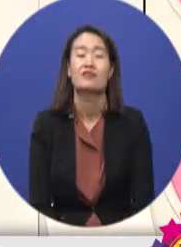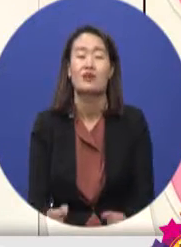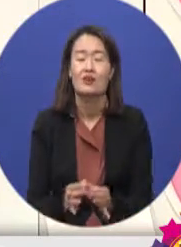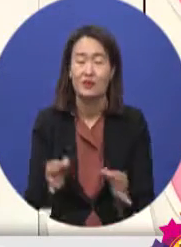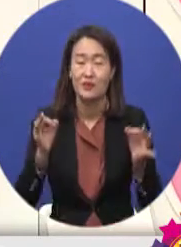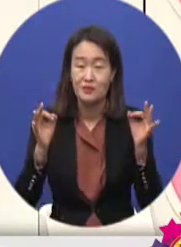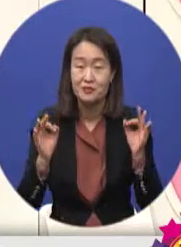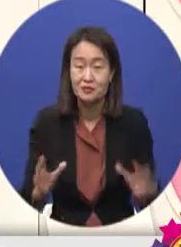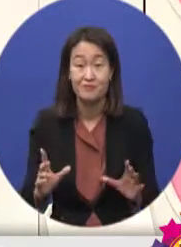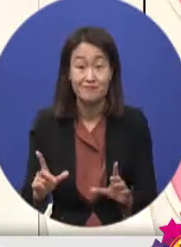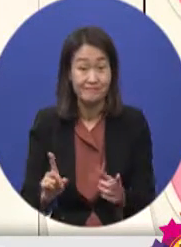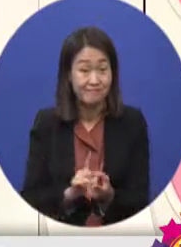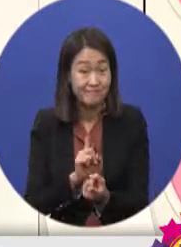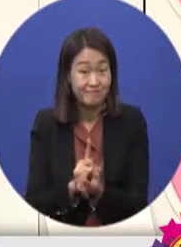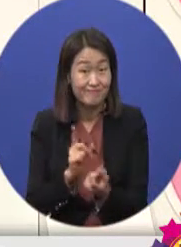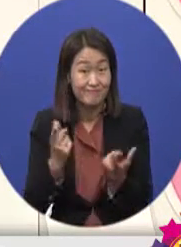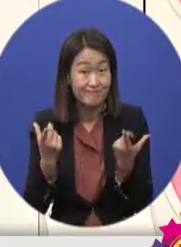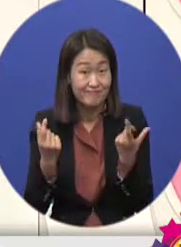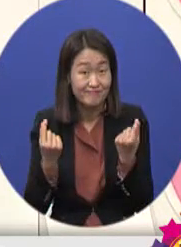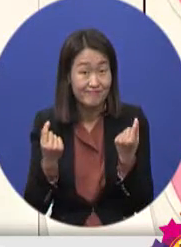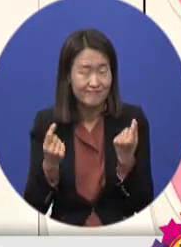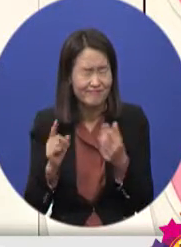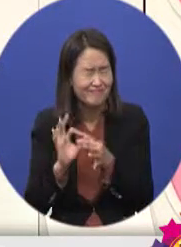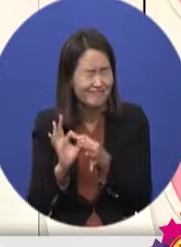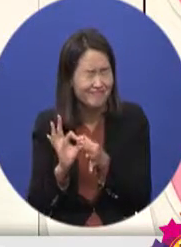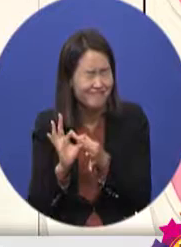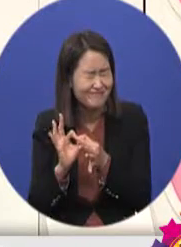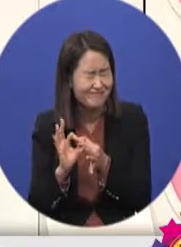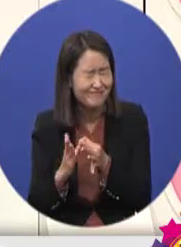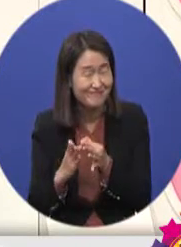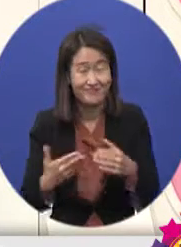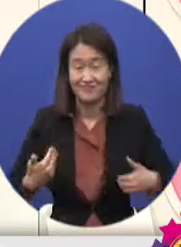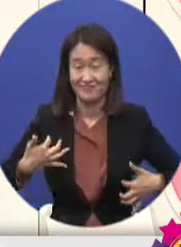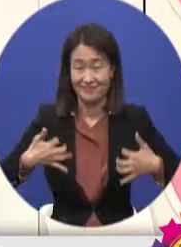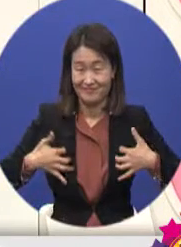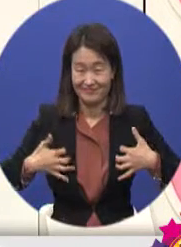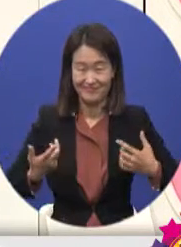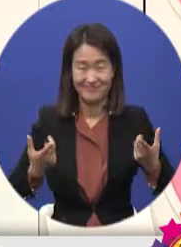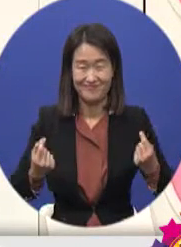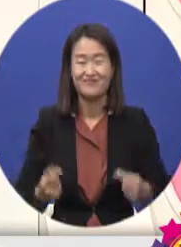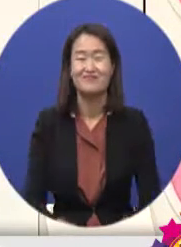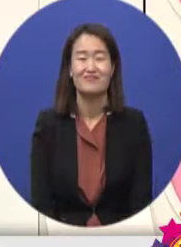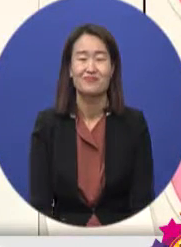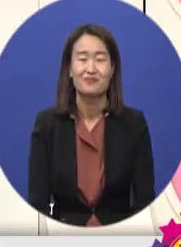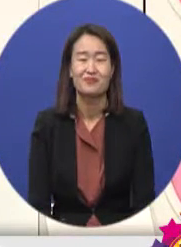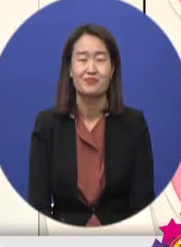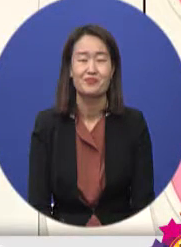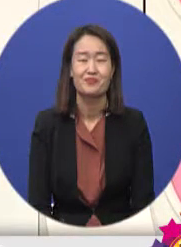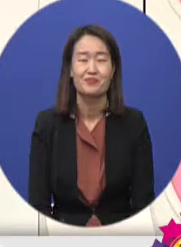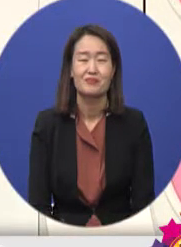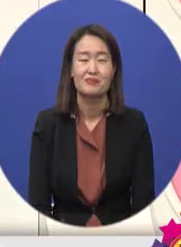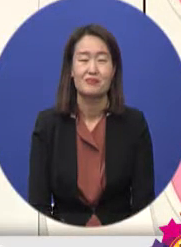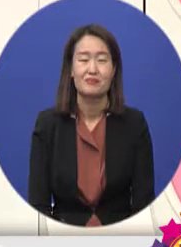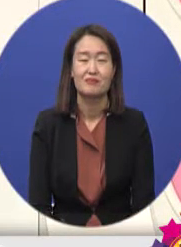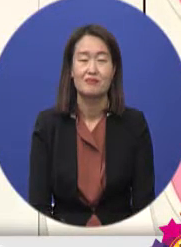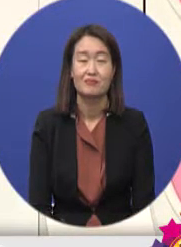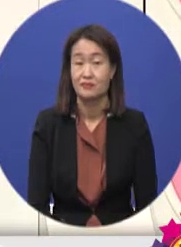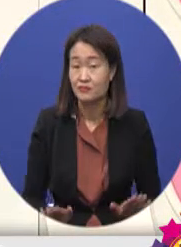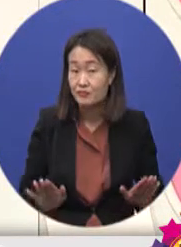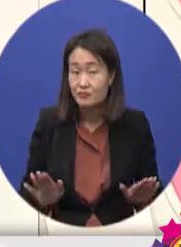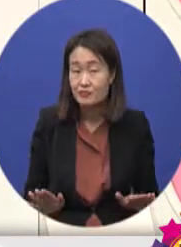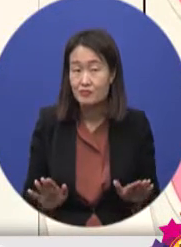오랜만에 뵙는 거죠? 예, 유정씨 팬입니다. 아이고 반갑습니다. 예. 네.